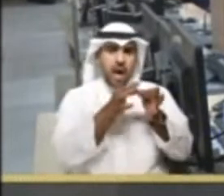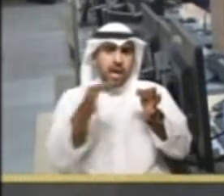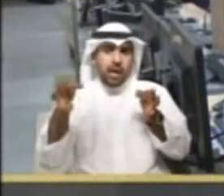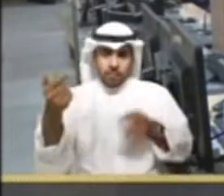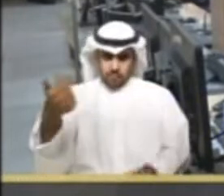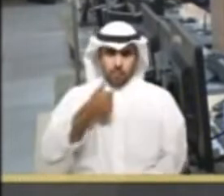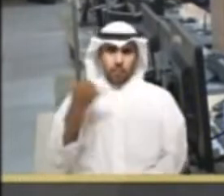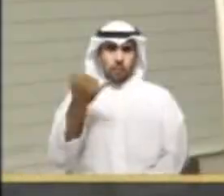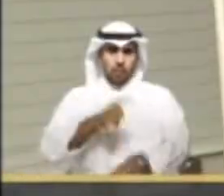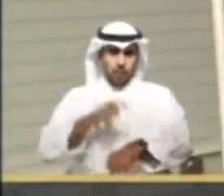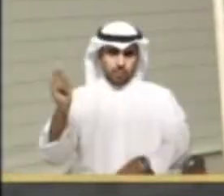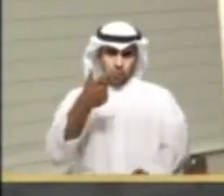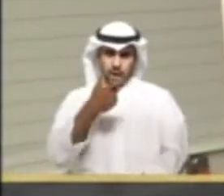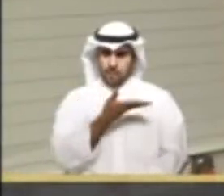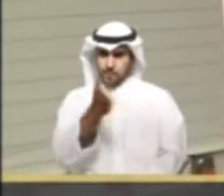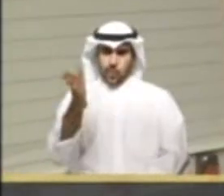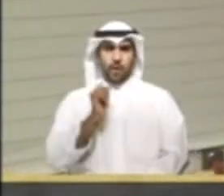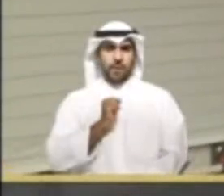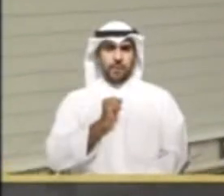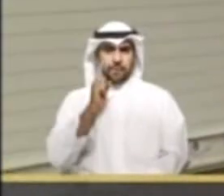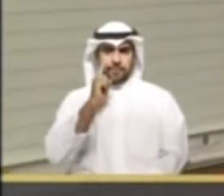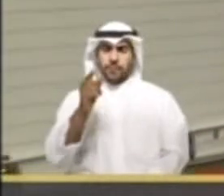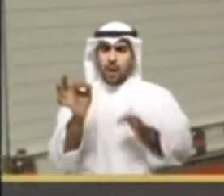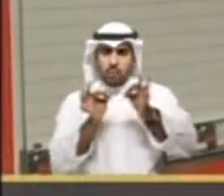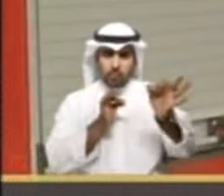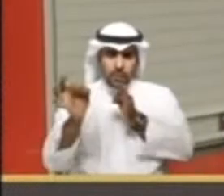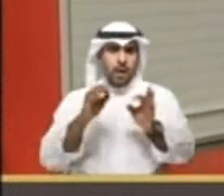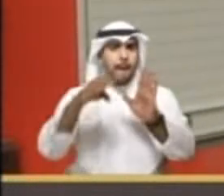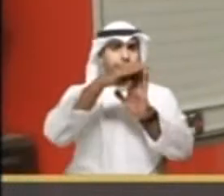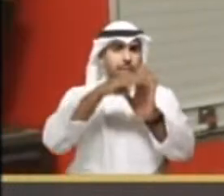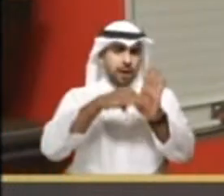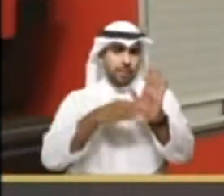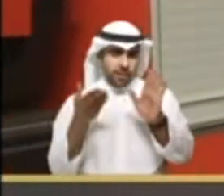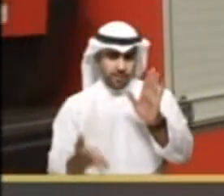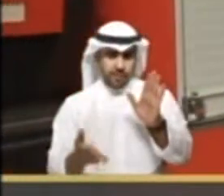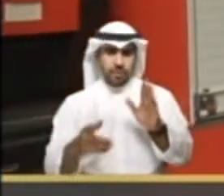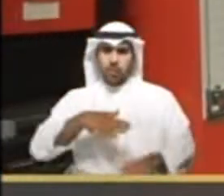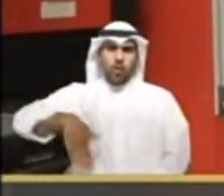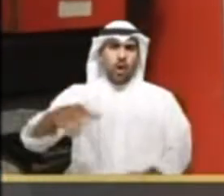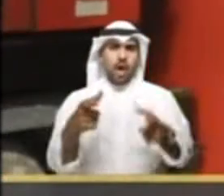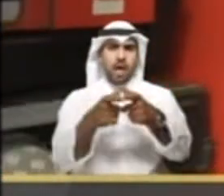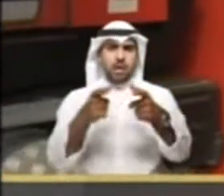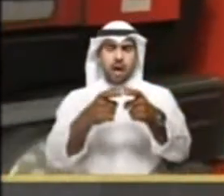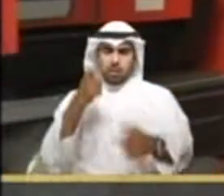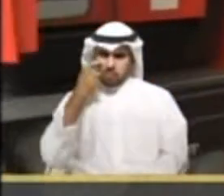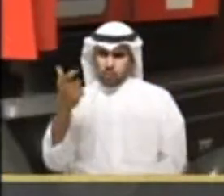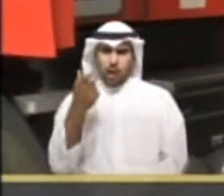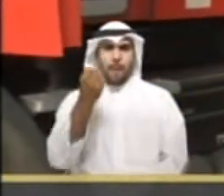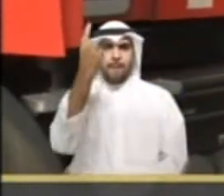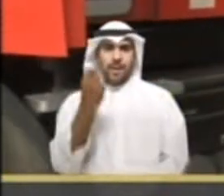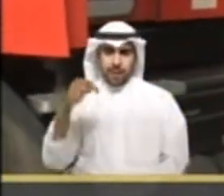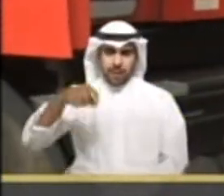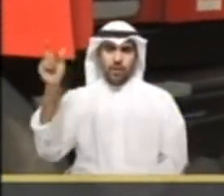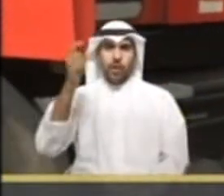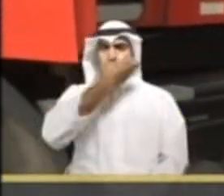وتوصلهم بشكل اسرع يعني. إذن خارطة عمل احترافية لرجل الإطفاء تتصاعد وتيرتها مع الشهر